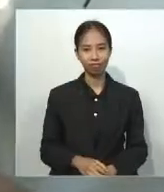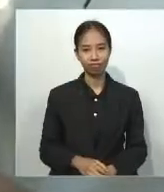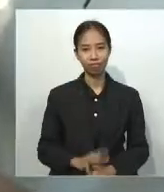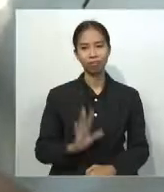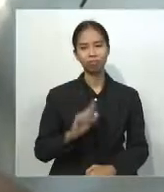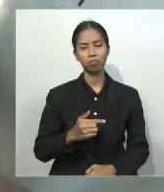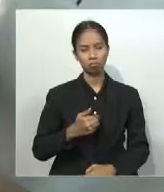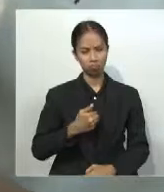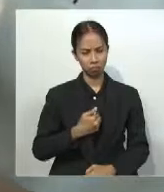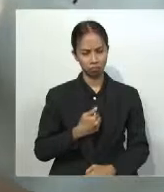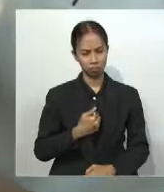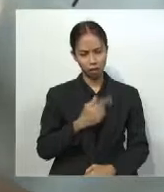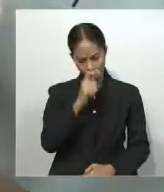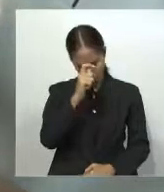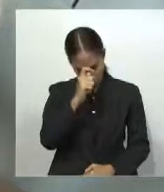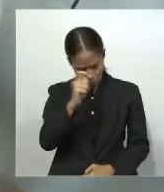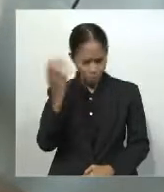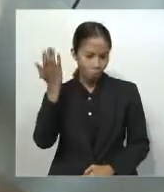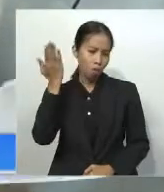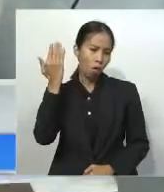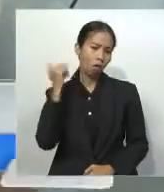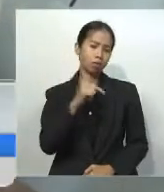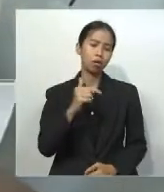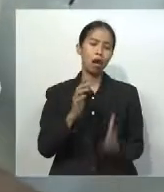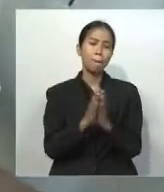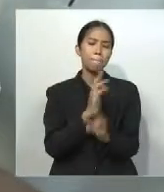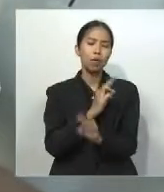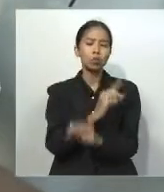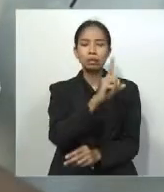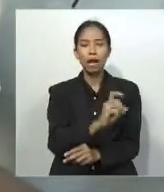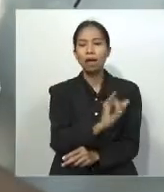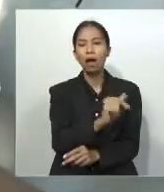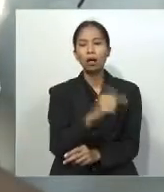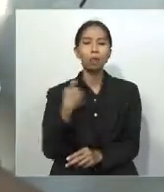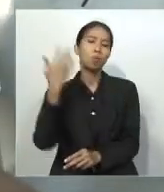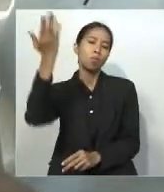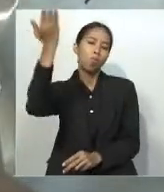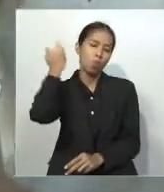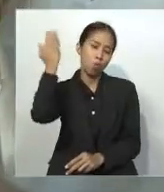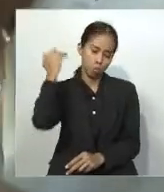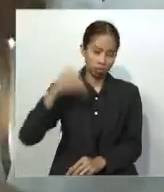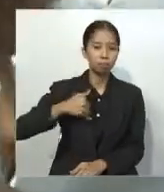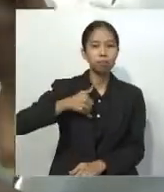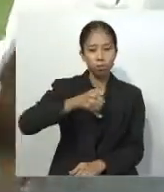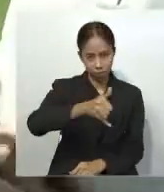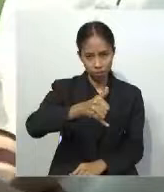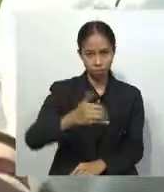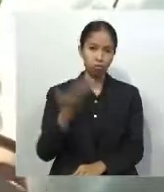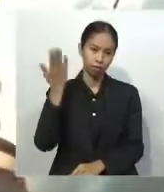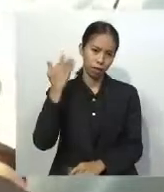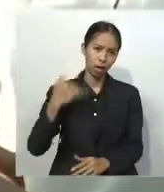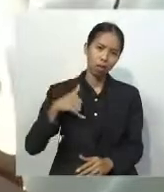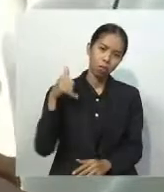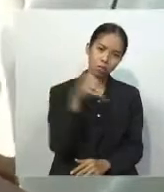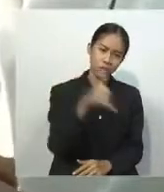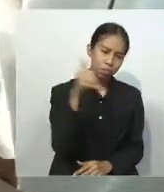ศรัทธามาตั้งแต่ทั้งท่านยังมีชีวิตอยู่นู่นก็เคยมาตั้งสมัยท่านยังมีชีวิตอยู่ตั้งหลายครั้ง